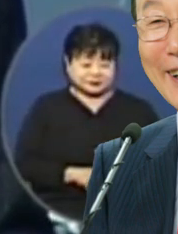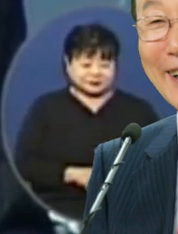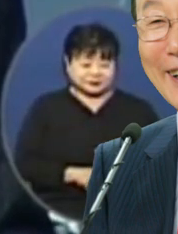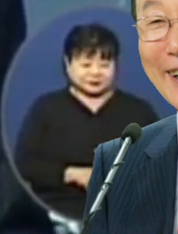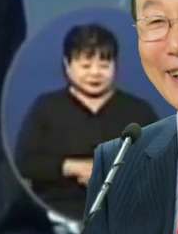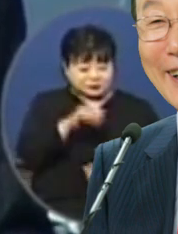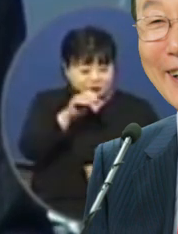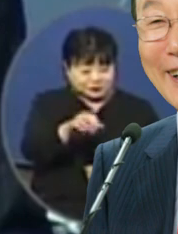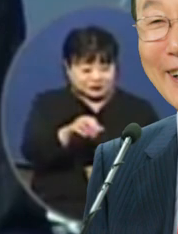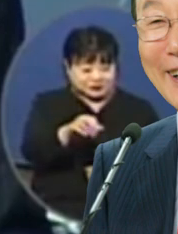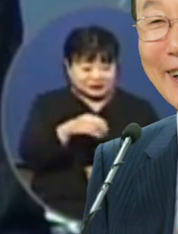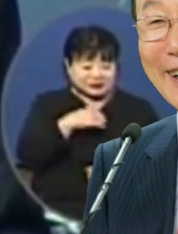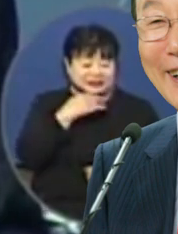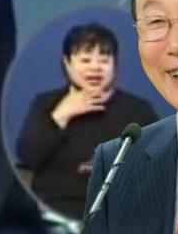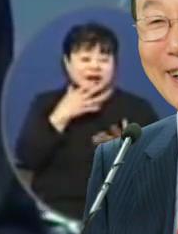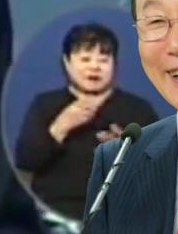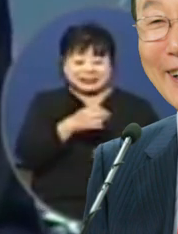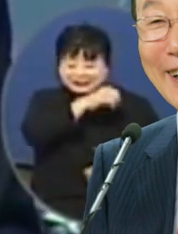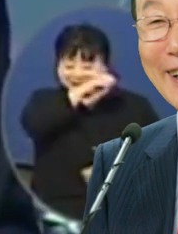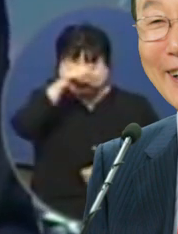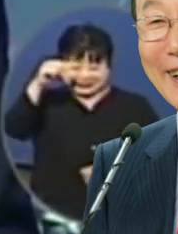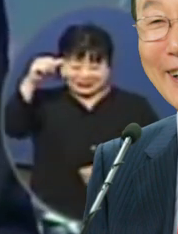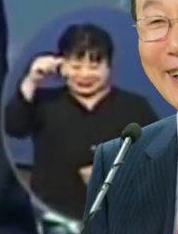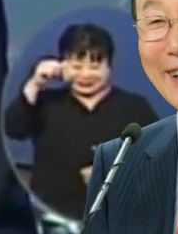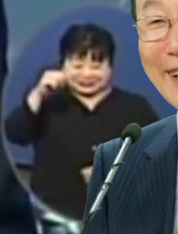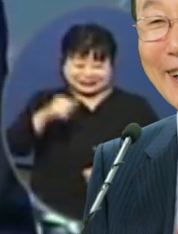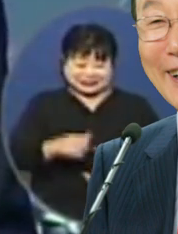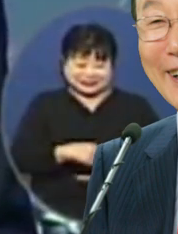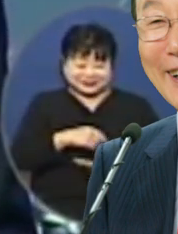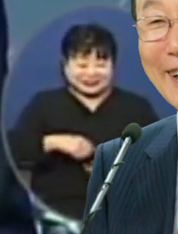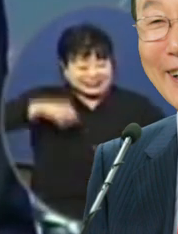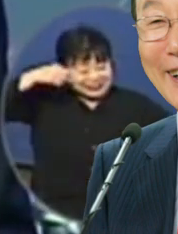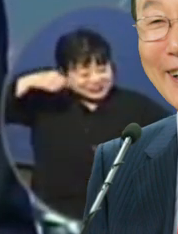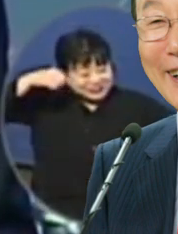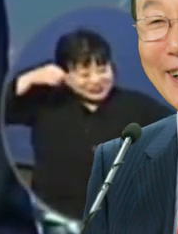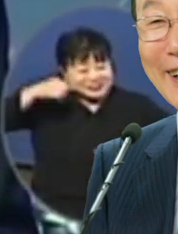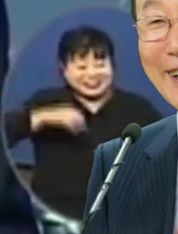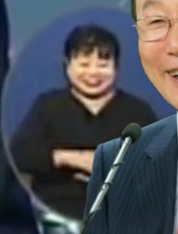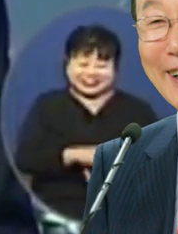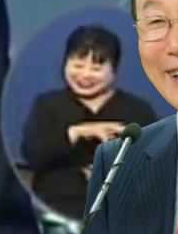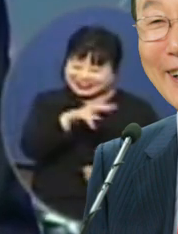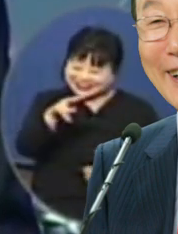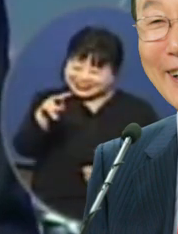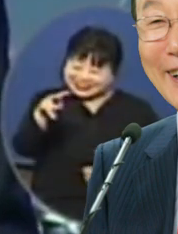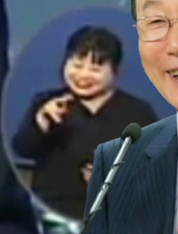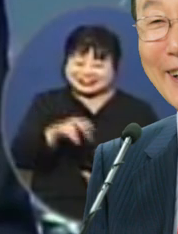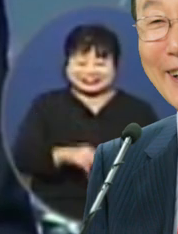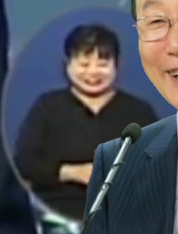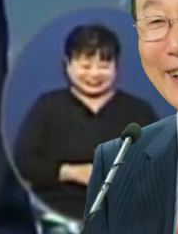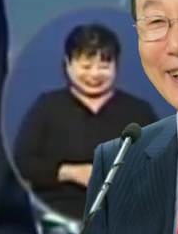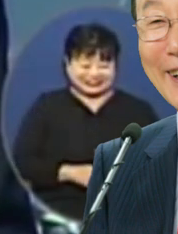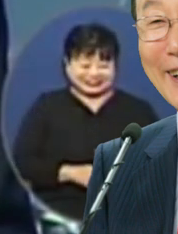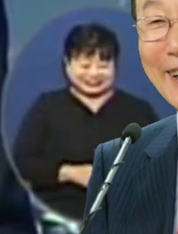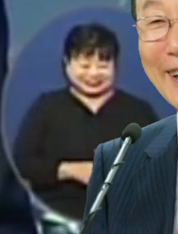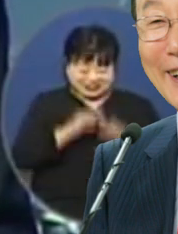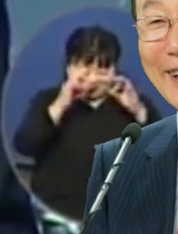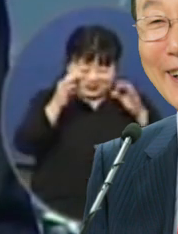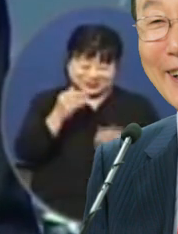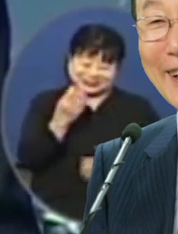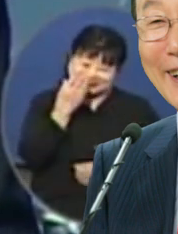여기 나이 많으신 우리 장로님들이 일어나서 춤을 춘다고 생각해 보십시오. 보기에 굉장하게